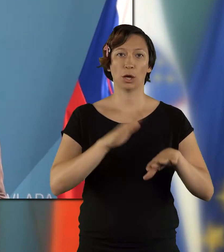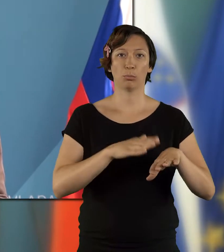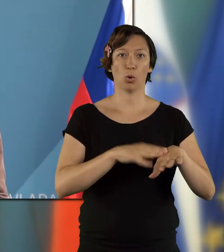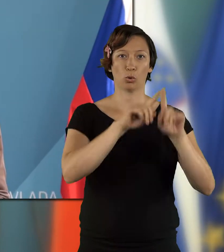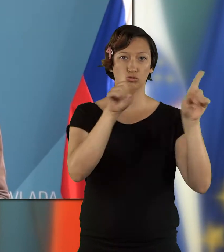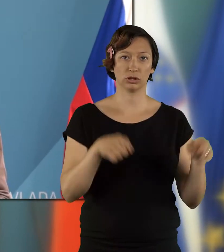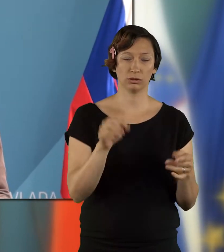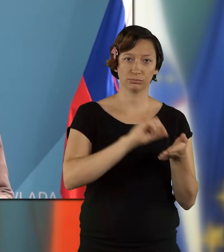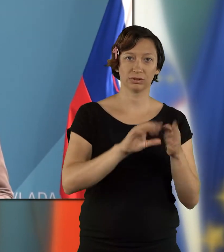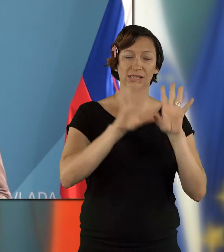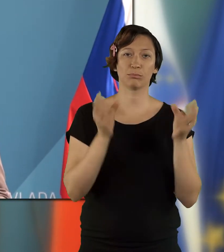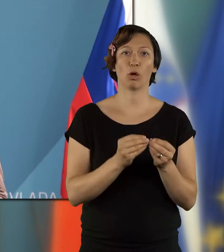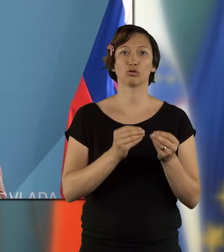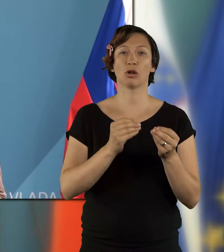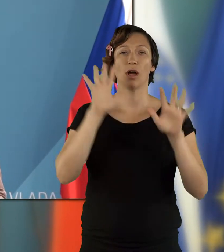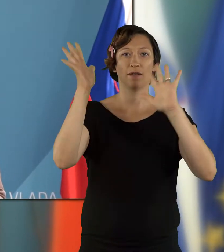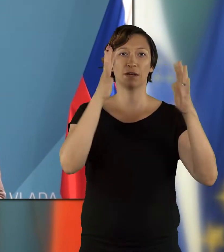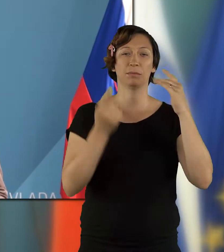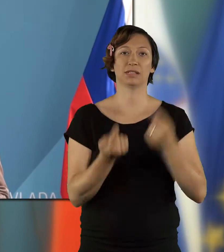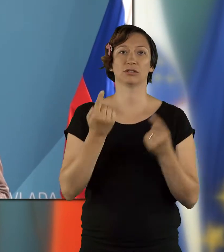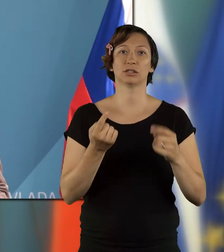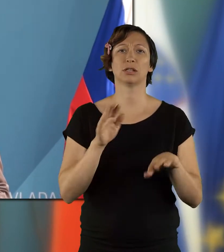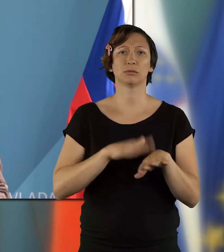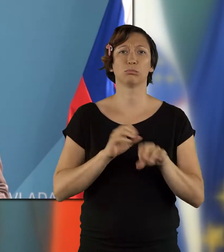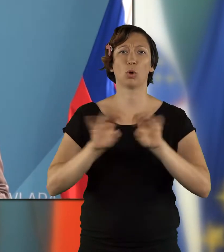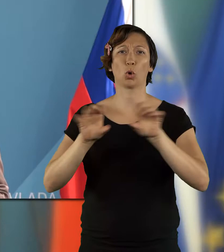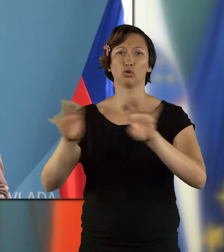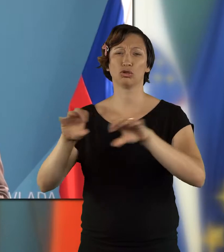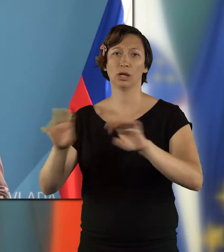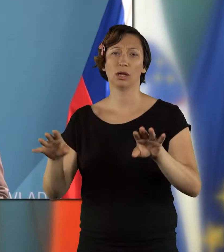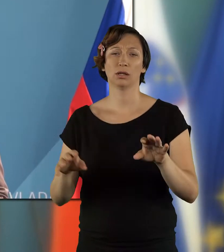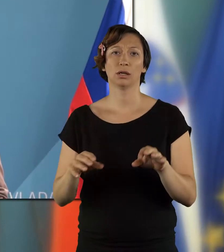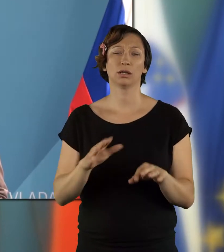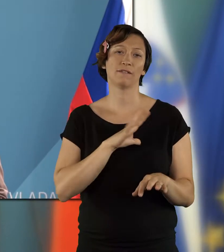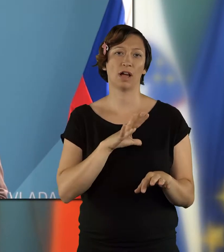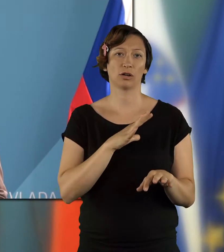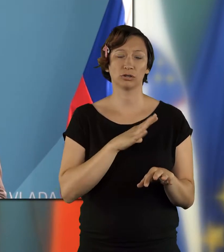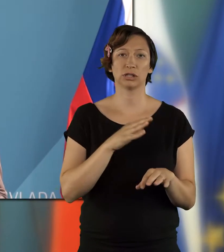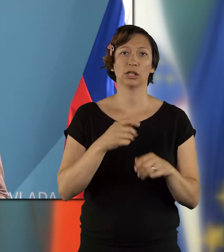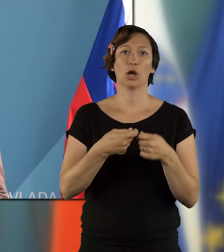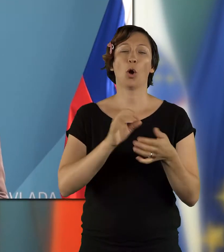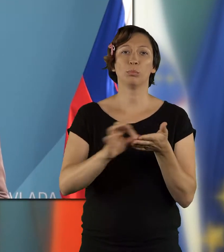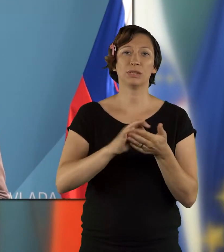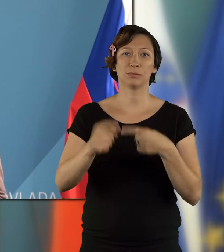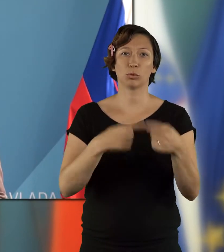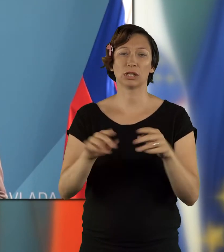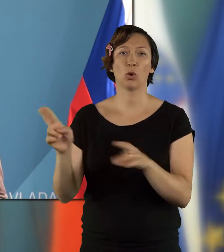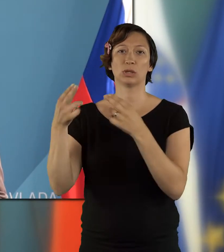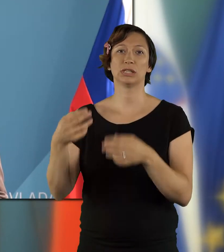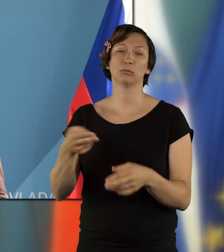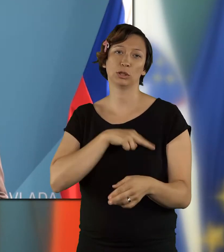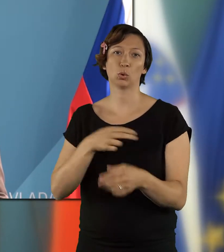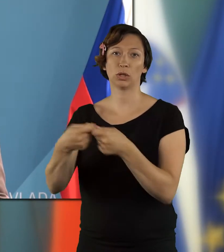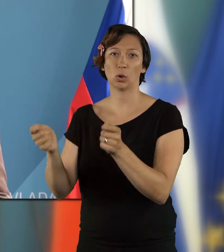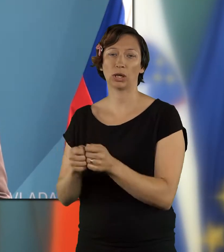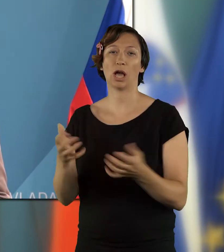Poročilo zajema splošno vremensko situacijo, izdana opozorila, v navedenem obdobju opis posledic, odziv pristojnih organov,